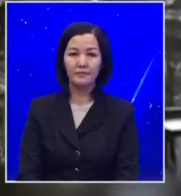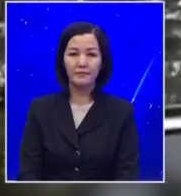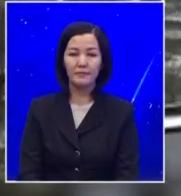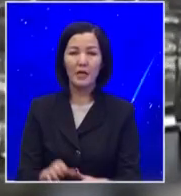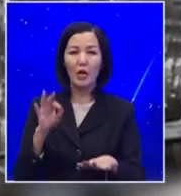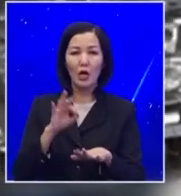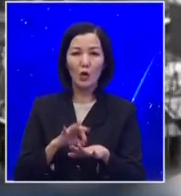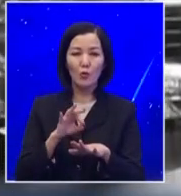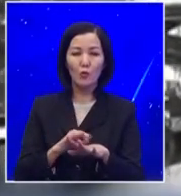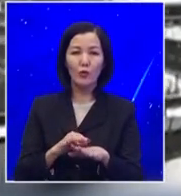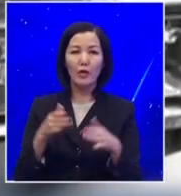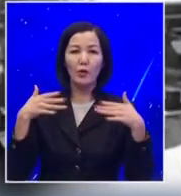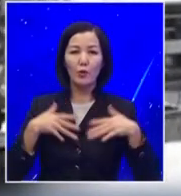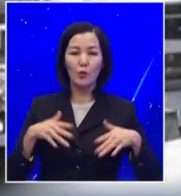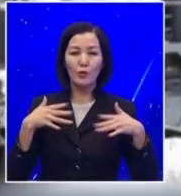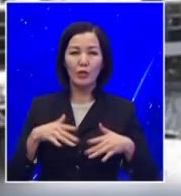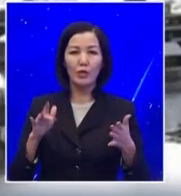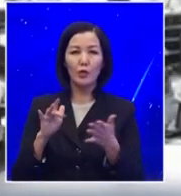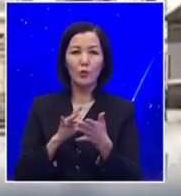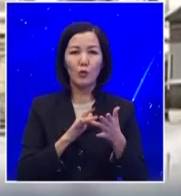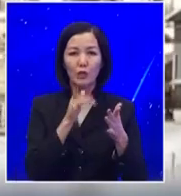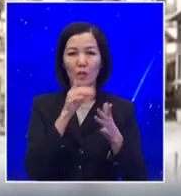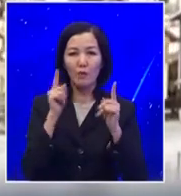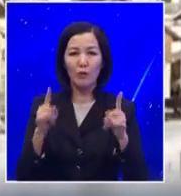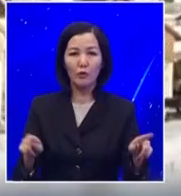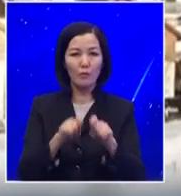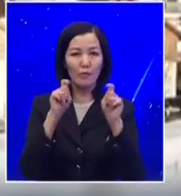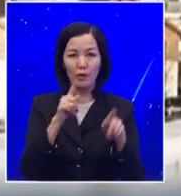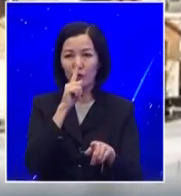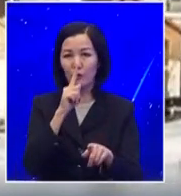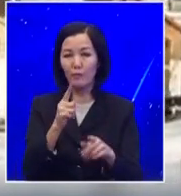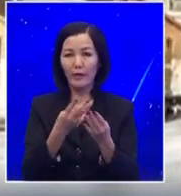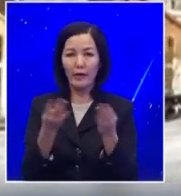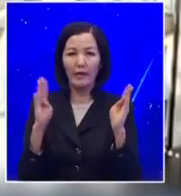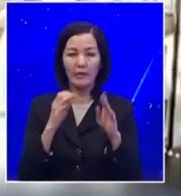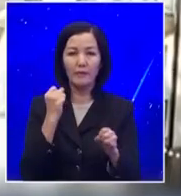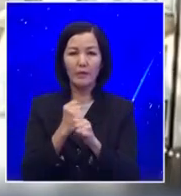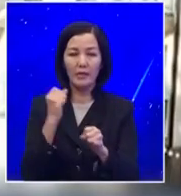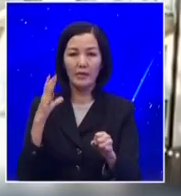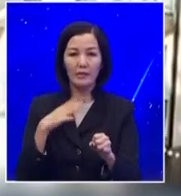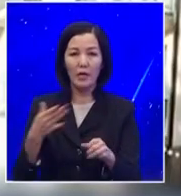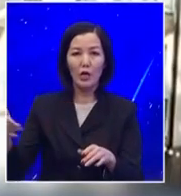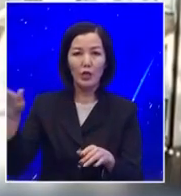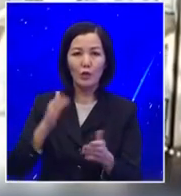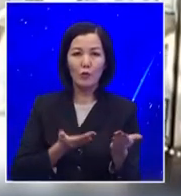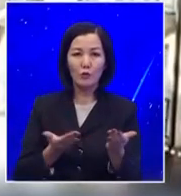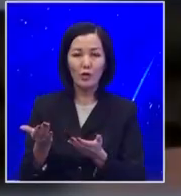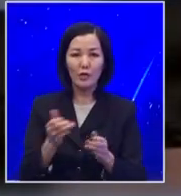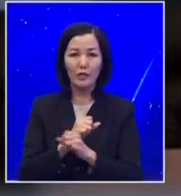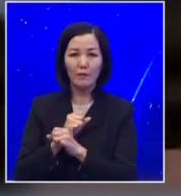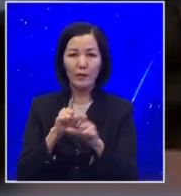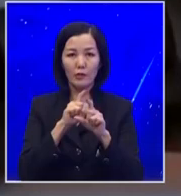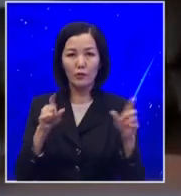Індет салдарынан биыл Грузияда туристік маусым ашылмайтын сыңайлы. Өйткені бұл елде карантин талаптары қатаңдатылып, тау шаңғы шипажайлары жабылған.